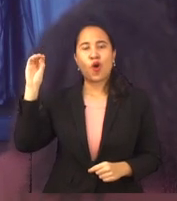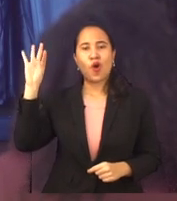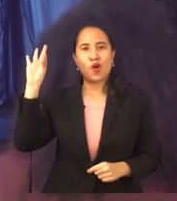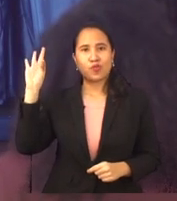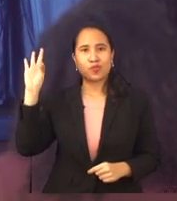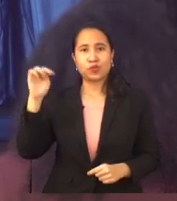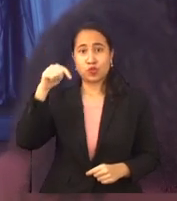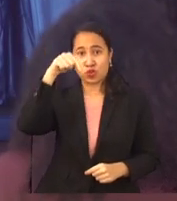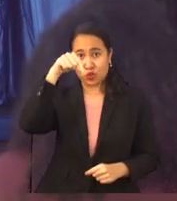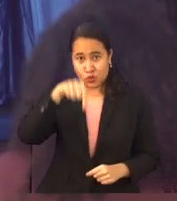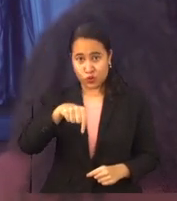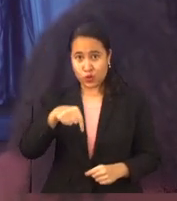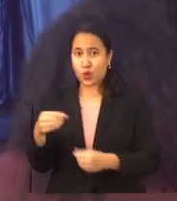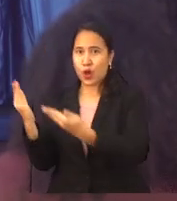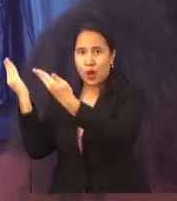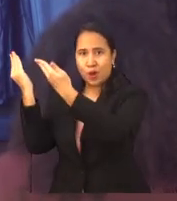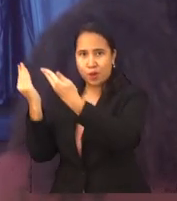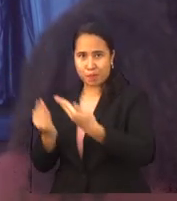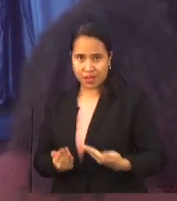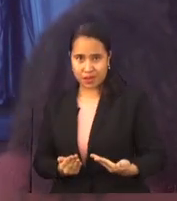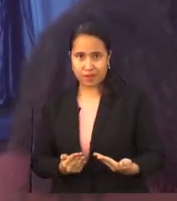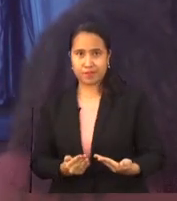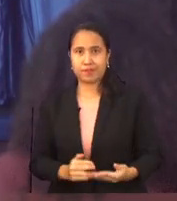gaan nu binnenkomen.